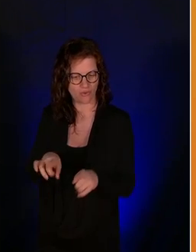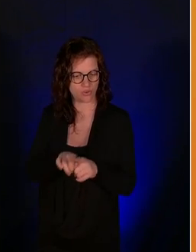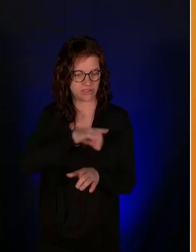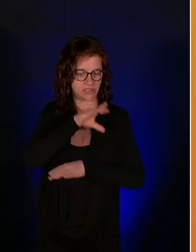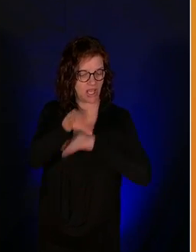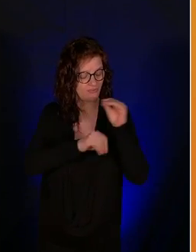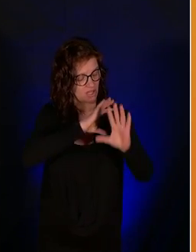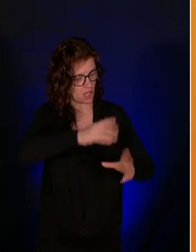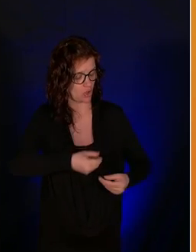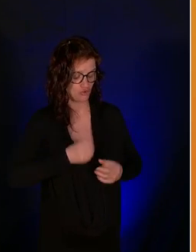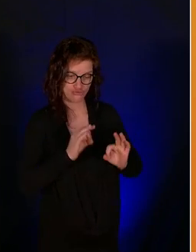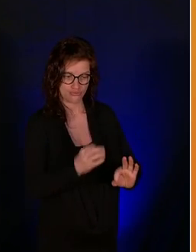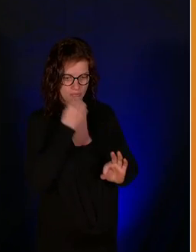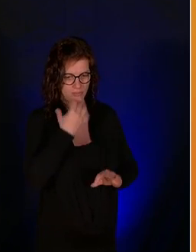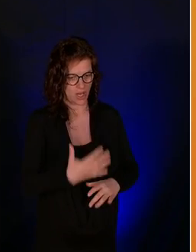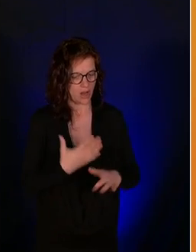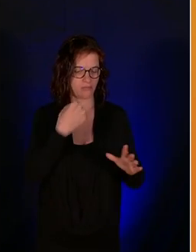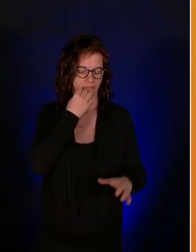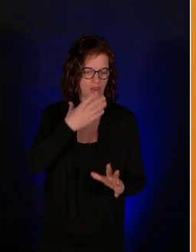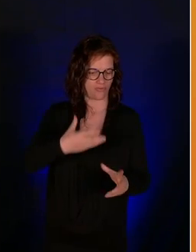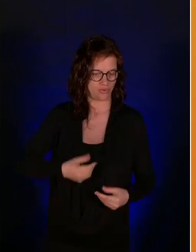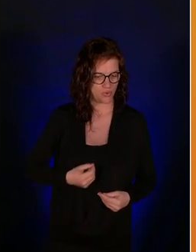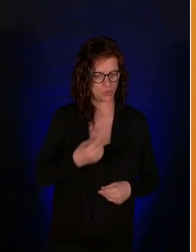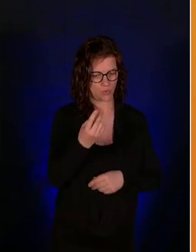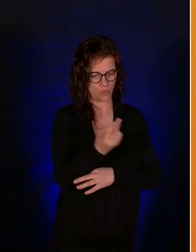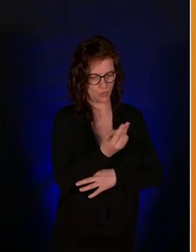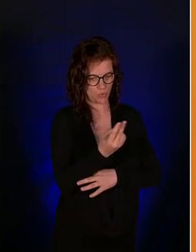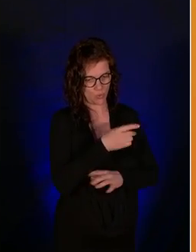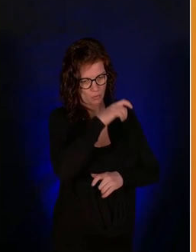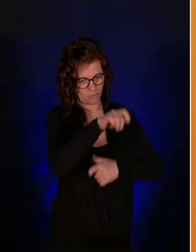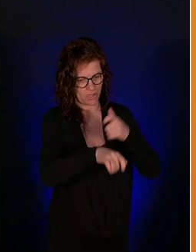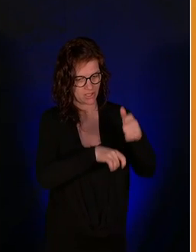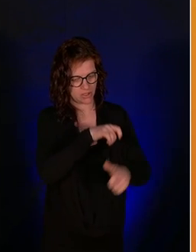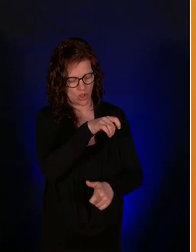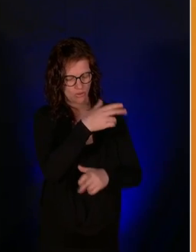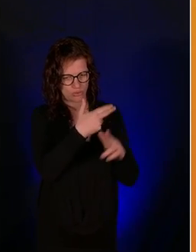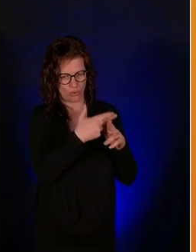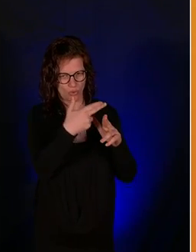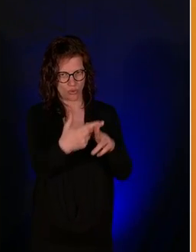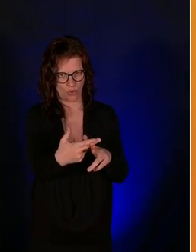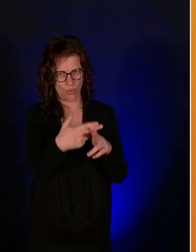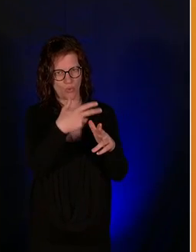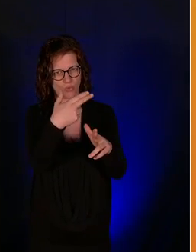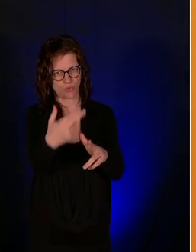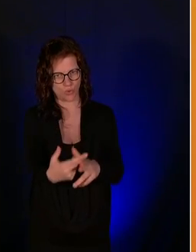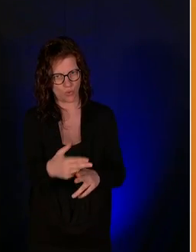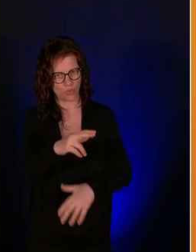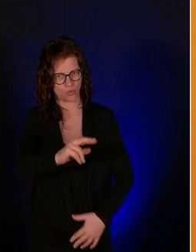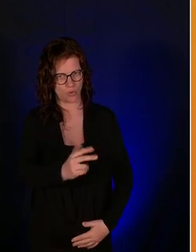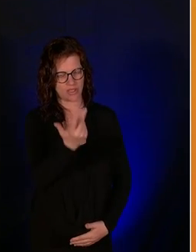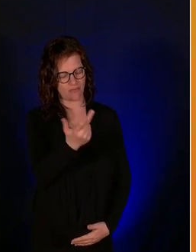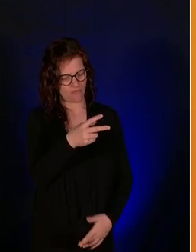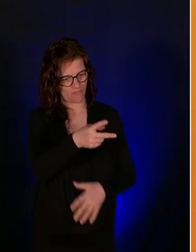invités comme il se doit. Bienvenue à Colin Champion et à Ephraim Belleuil et à Elliot Gafanesh de la